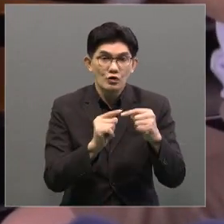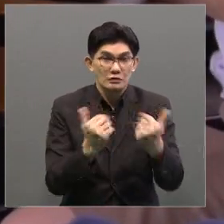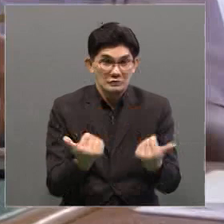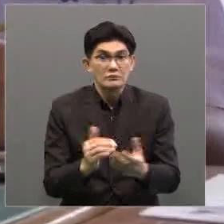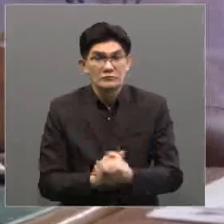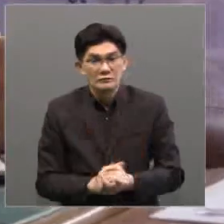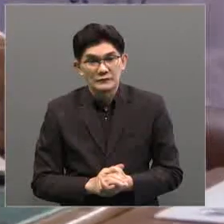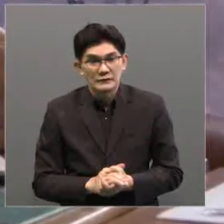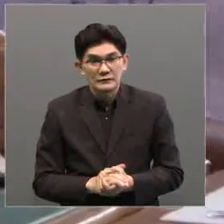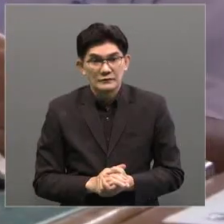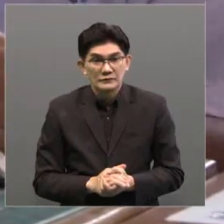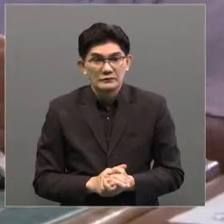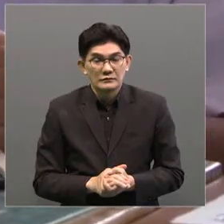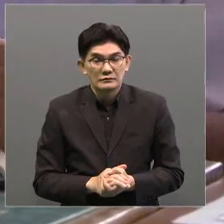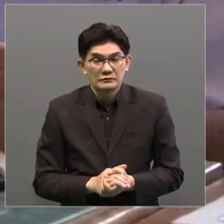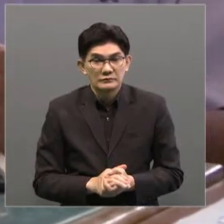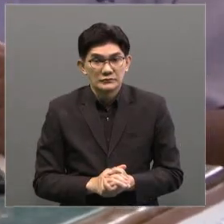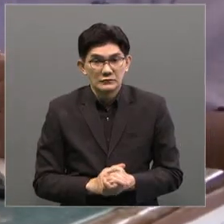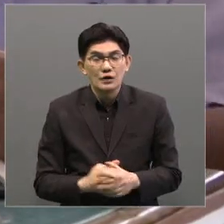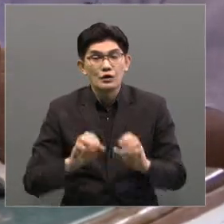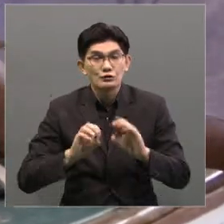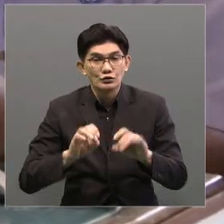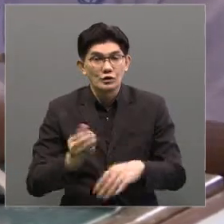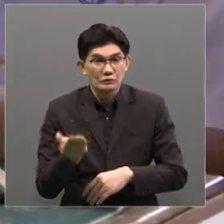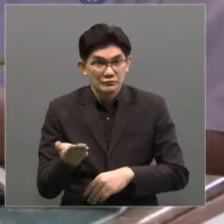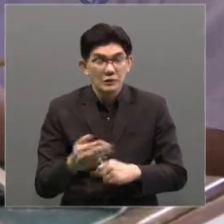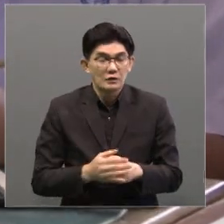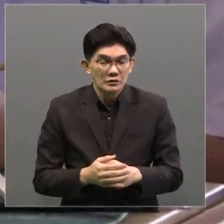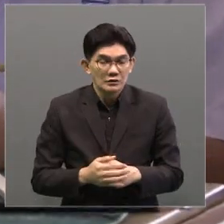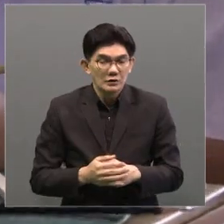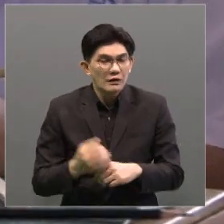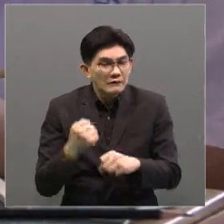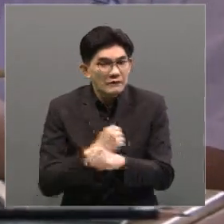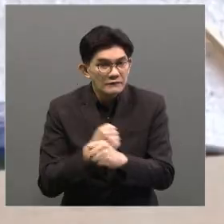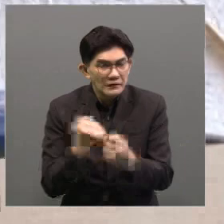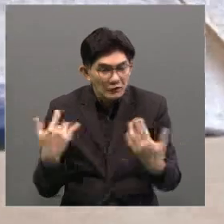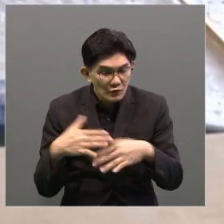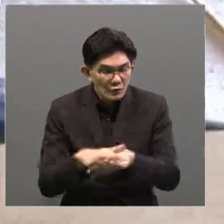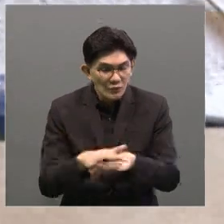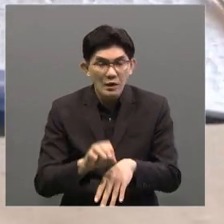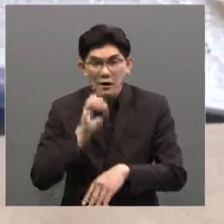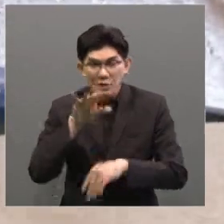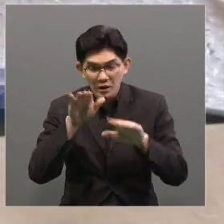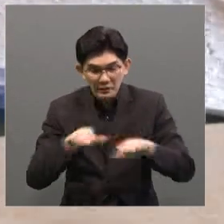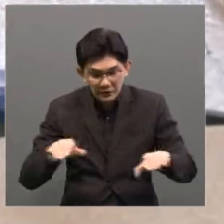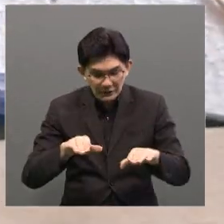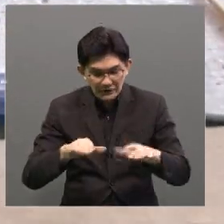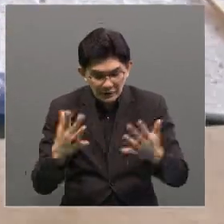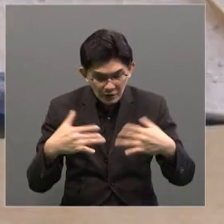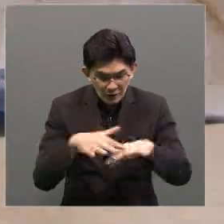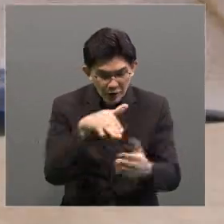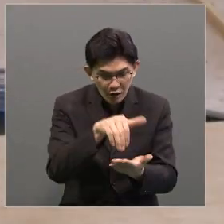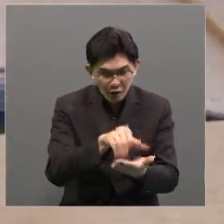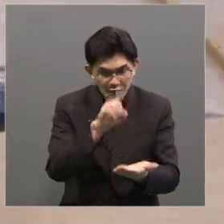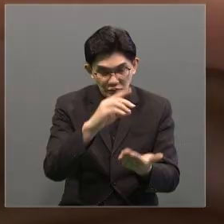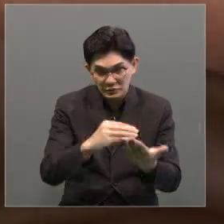ครับ ทางด้านอาจารย์กฤษณะรวิโรจน์ครูผู้ฝึกสอนร่วมได้บอกว่าเด็กๆที่เข้ามาที่ศูนย์การเรียนรู้อาก